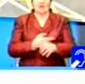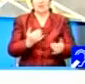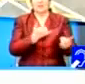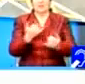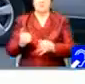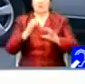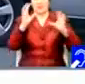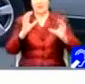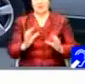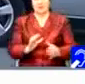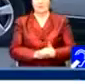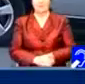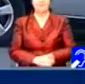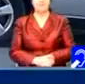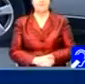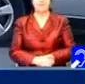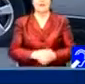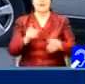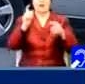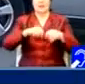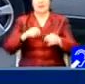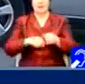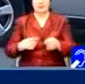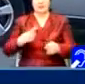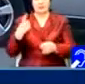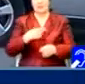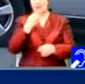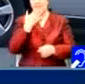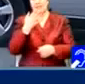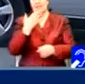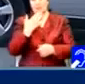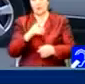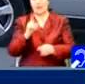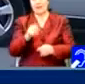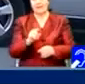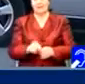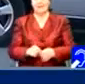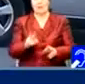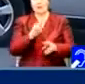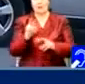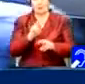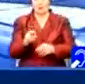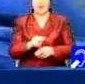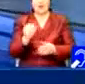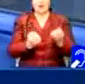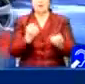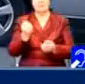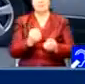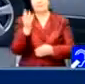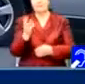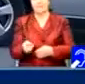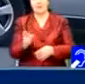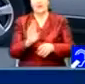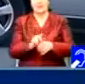respecte legea. O analiză a Inspectoratului Național de Patrulare arată că majoritatea șoferilor obișnuiesc să parcheze sau